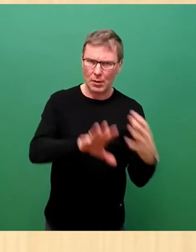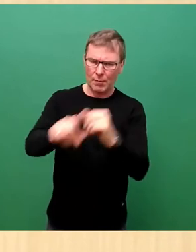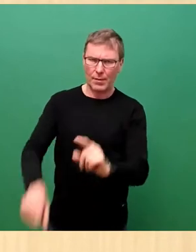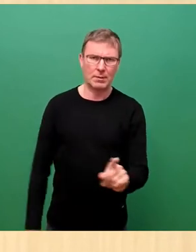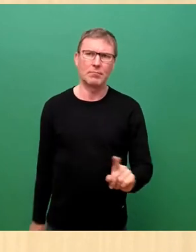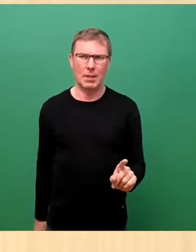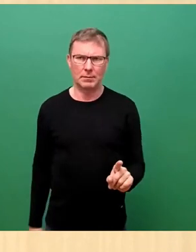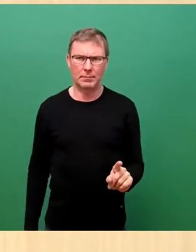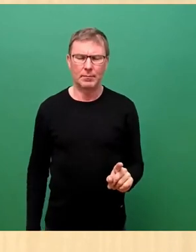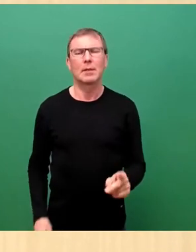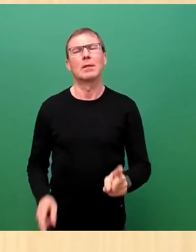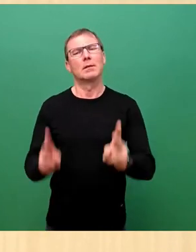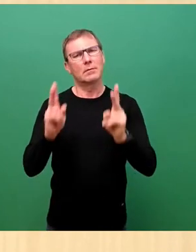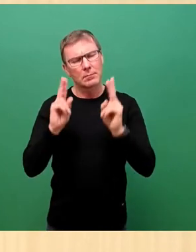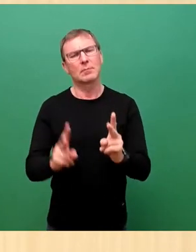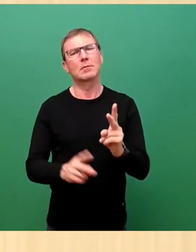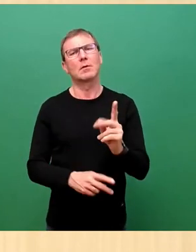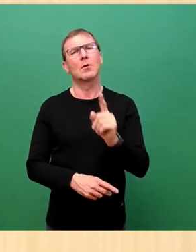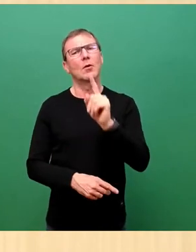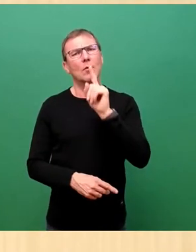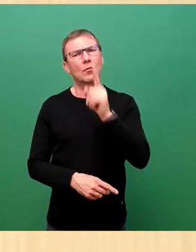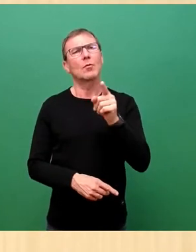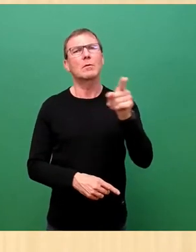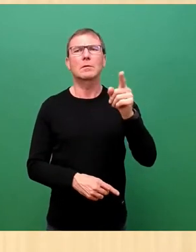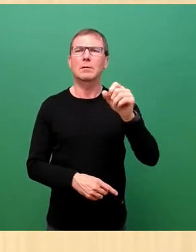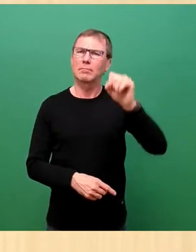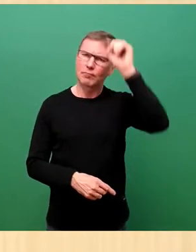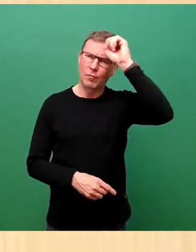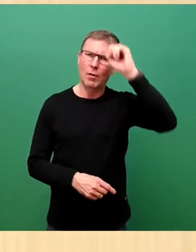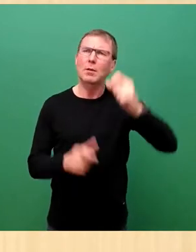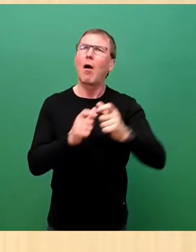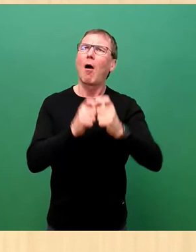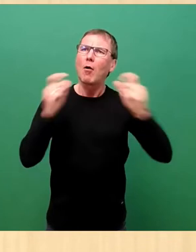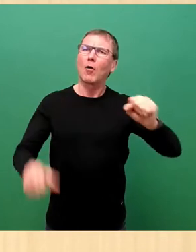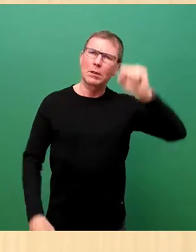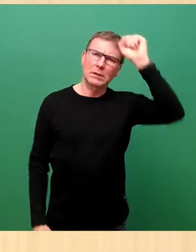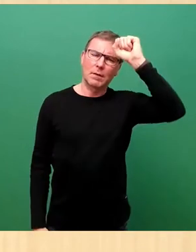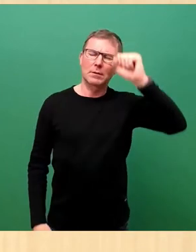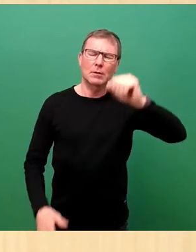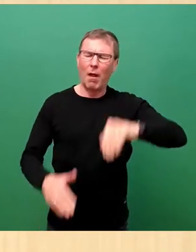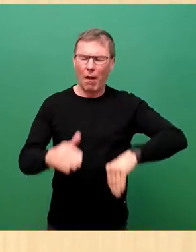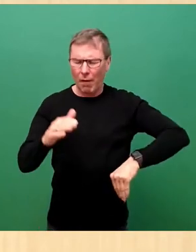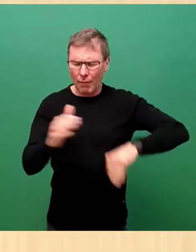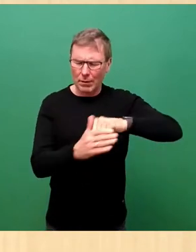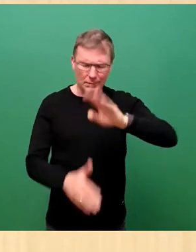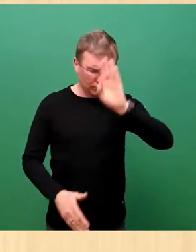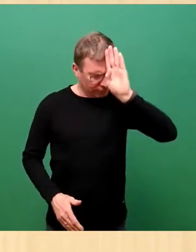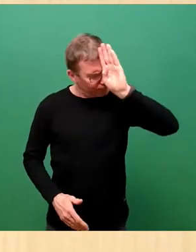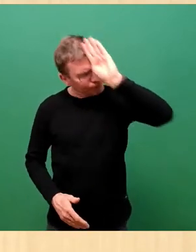Es ist wirklich dieser größenwahnsinnige, vollkommen abgedrehte